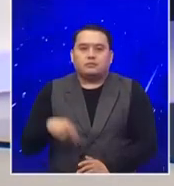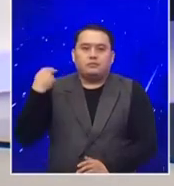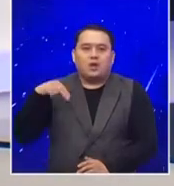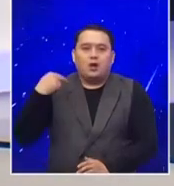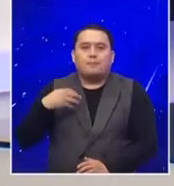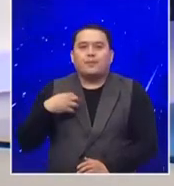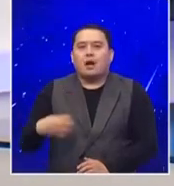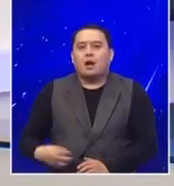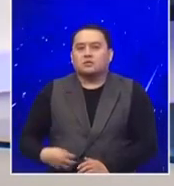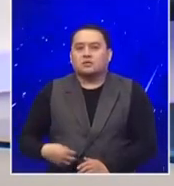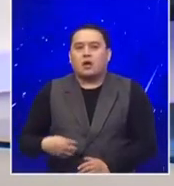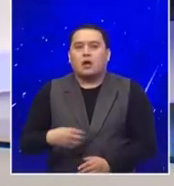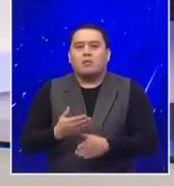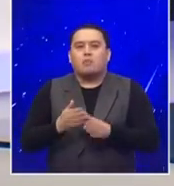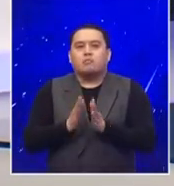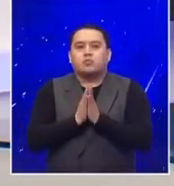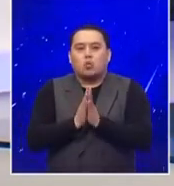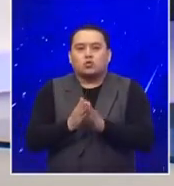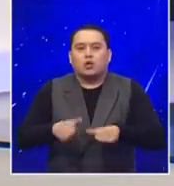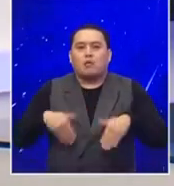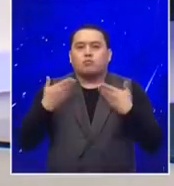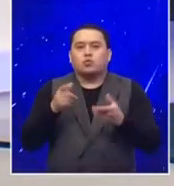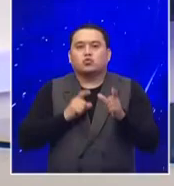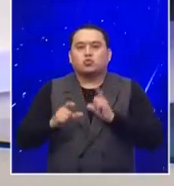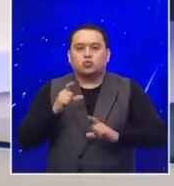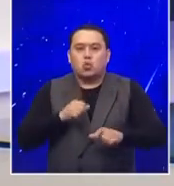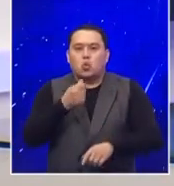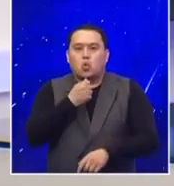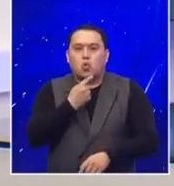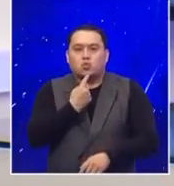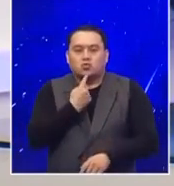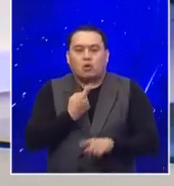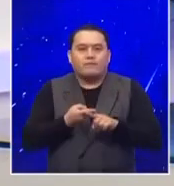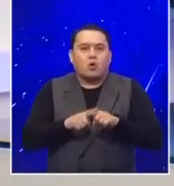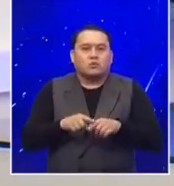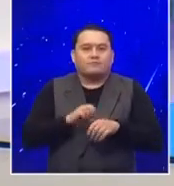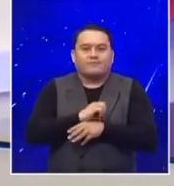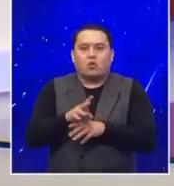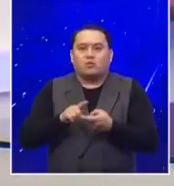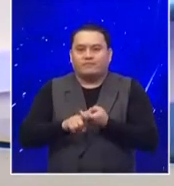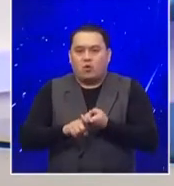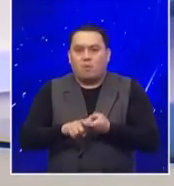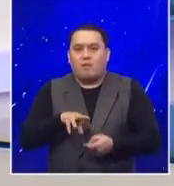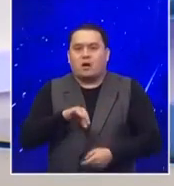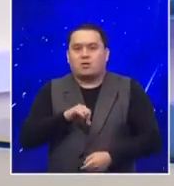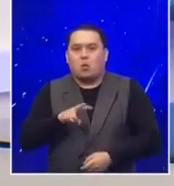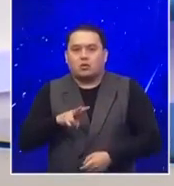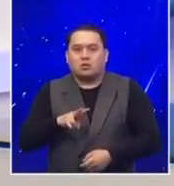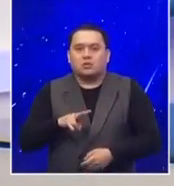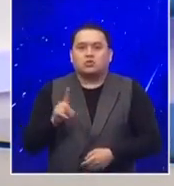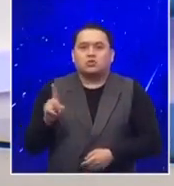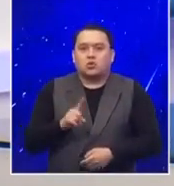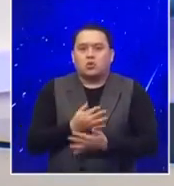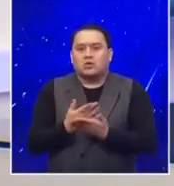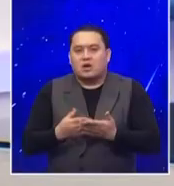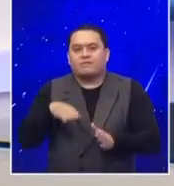Президент Франции отреагировал на просьбы о помощи студентов, испытывающих трудности из-за пандемии. Эммануэль Макрон анонсировал